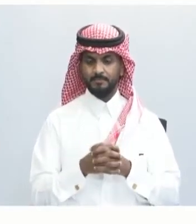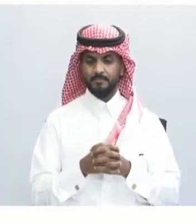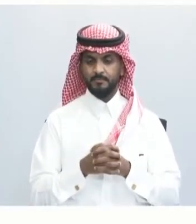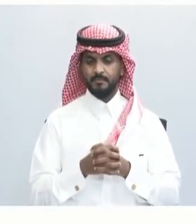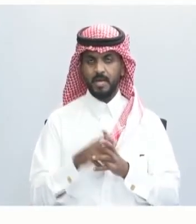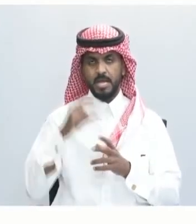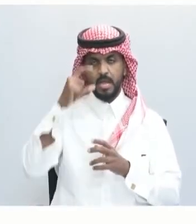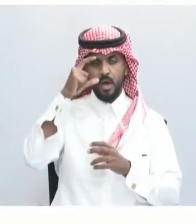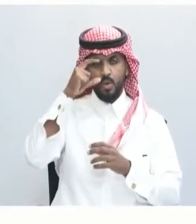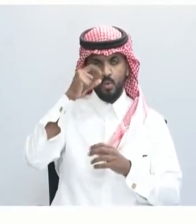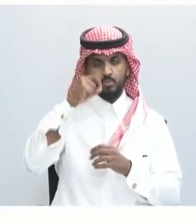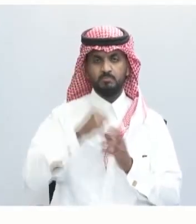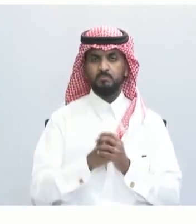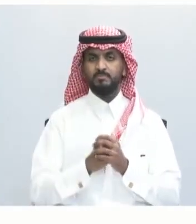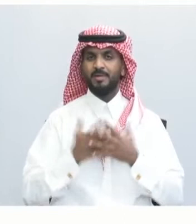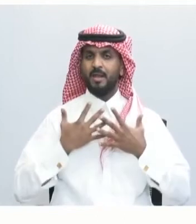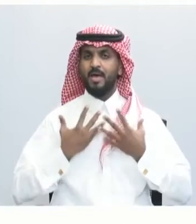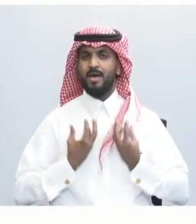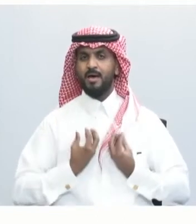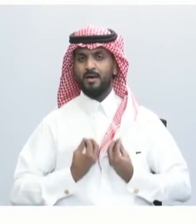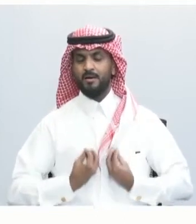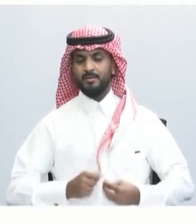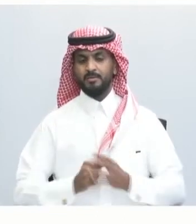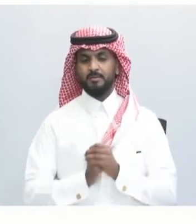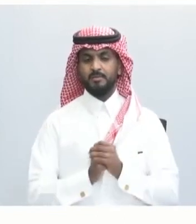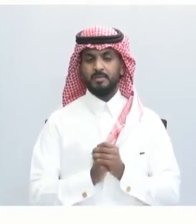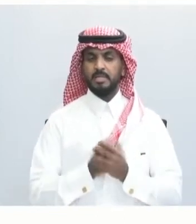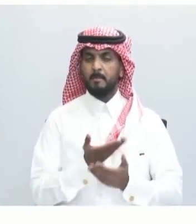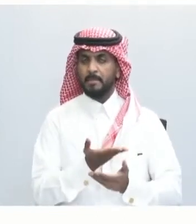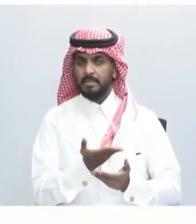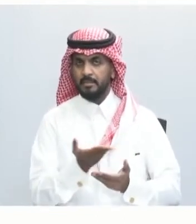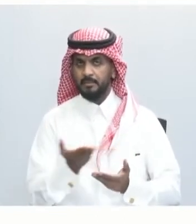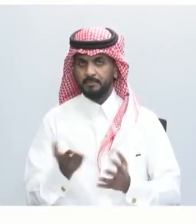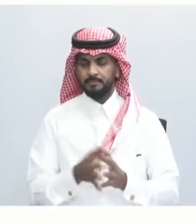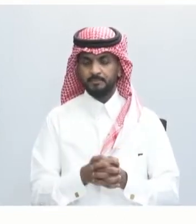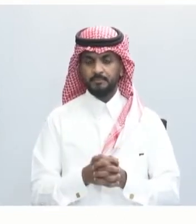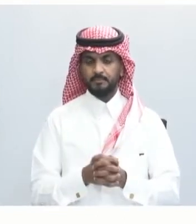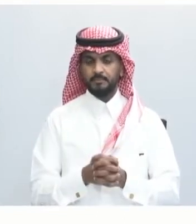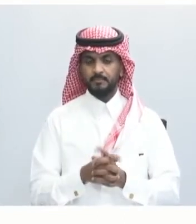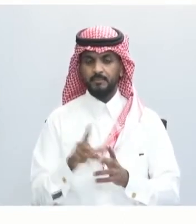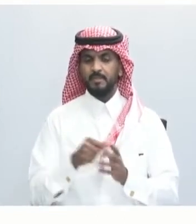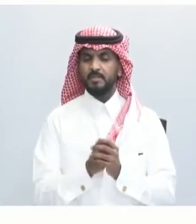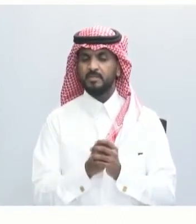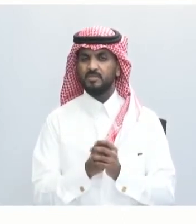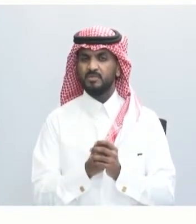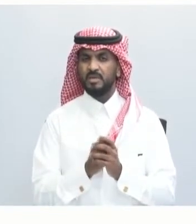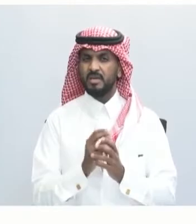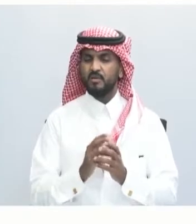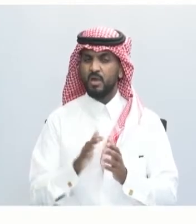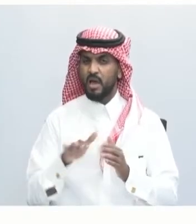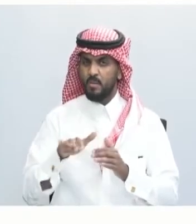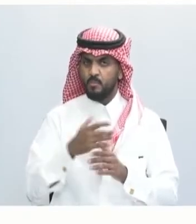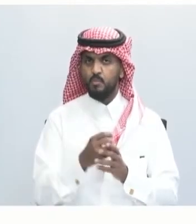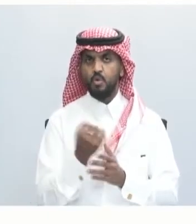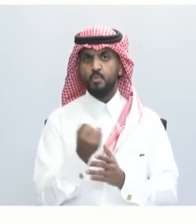النوم الراحه النوم الطبيعي اخذ قسطا كافي من الراحه